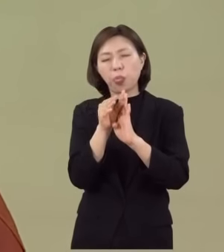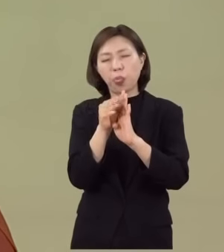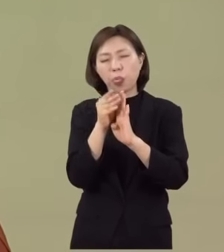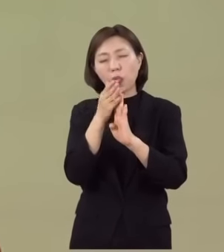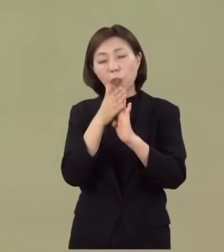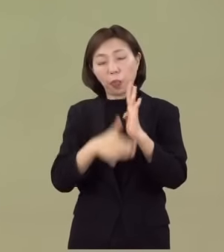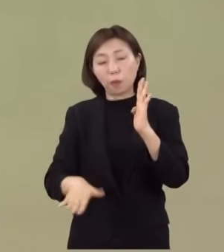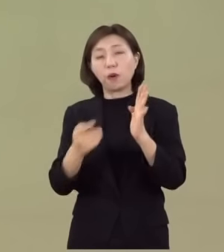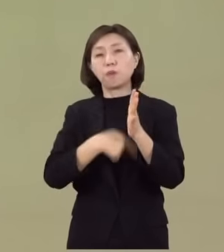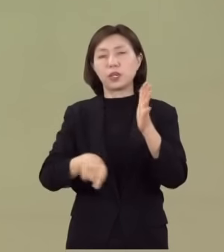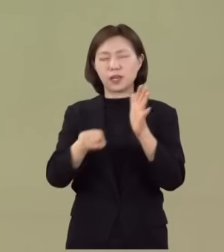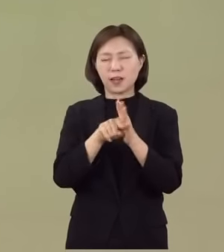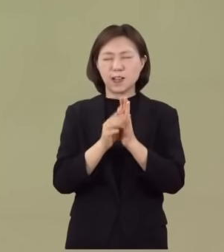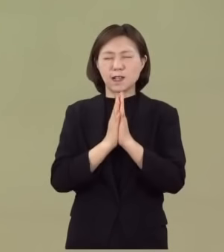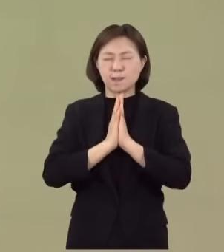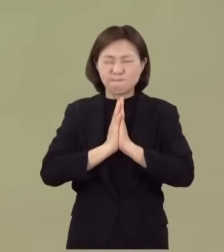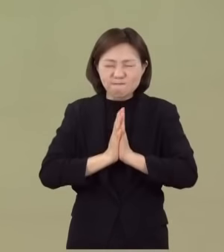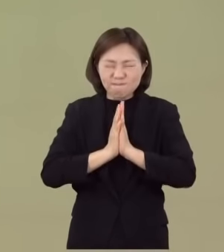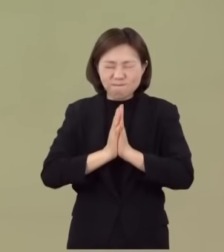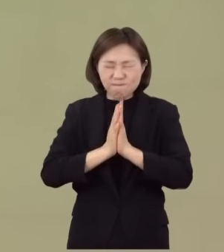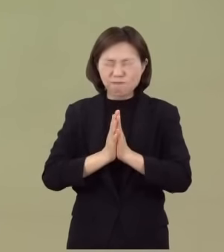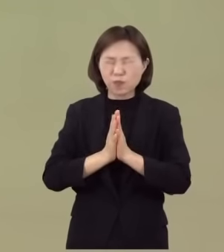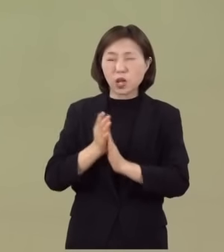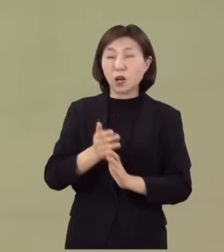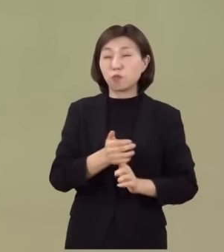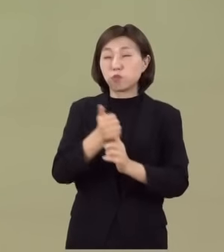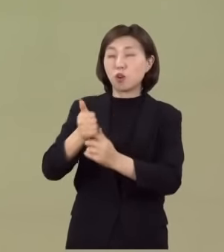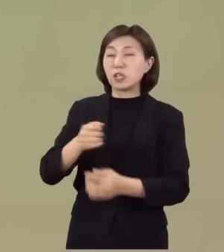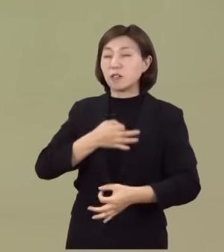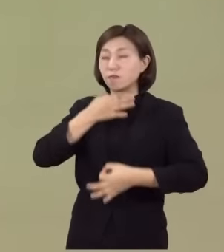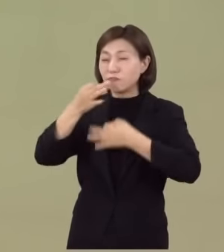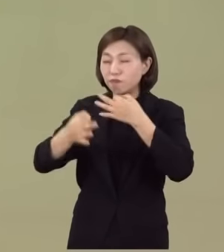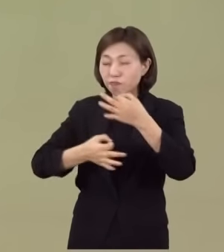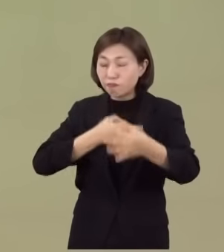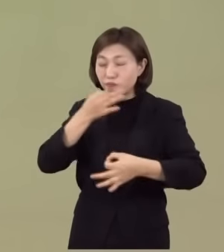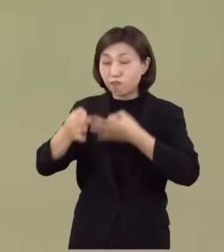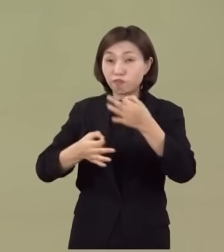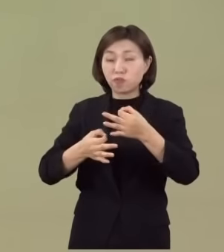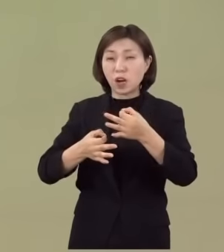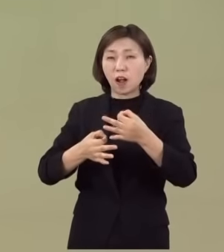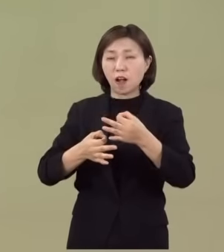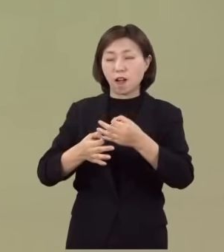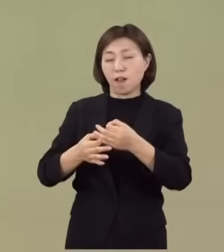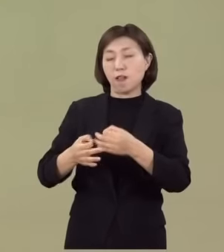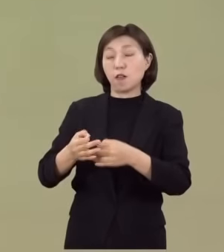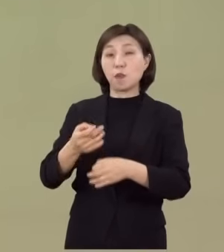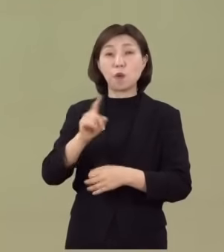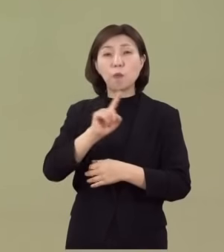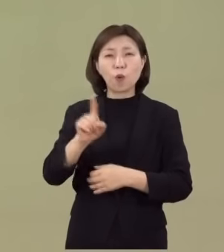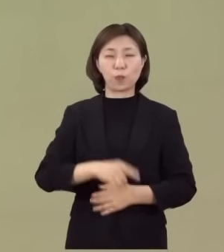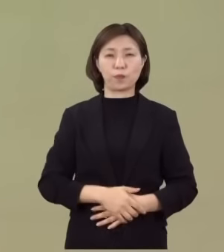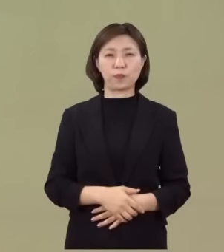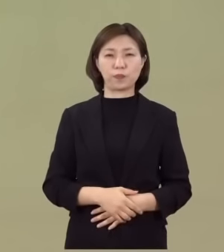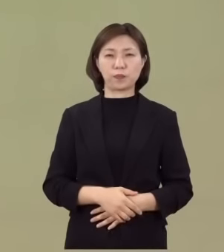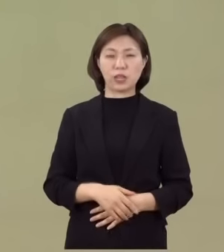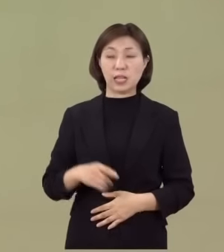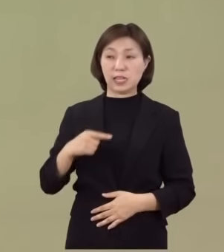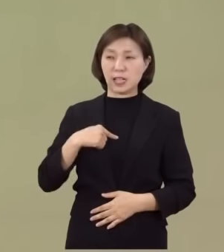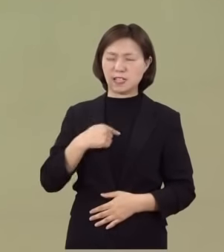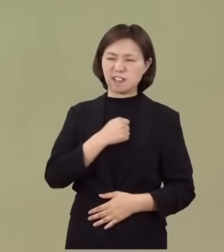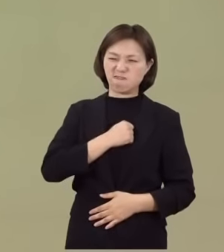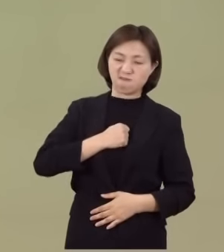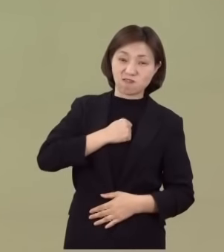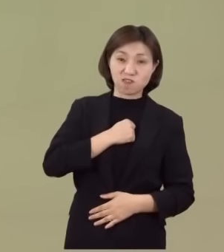그 공덕을 널리 향하면 나한테 원한이 있고 나한테 빚을 받으러 온